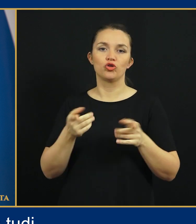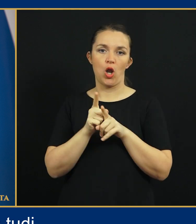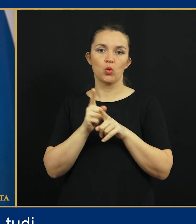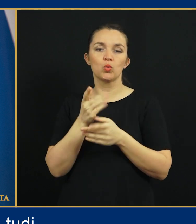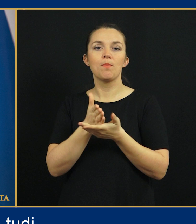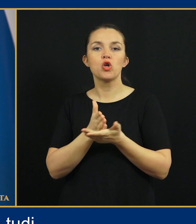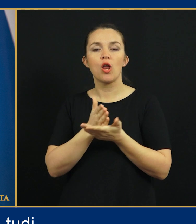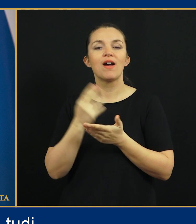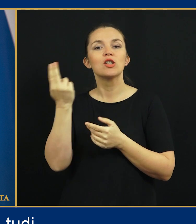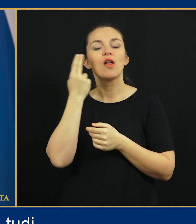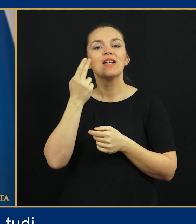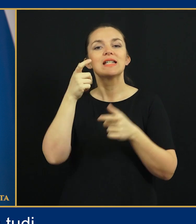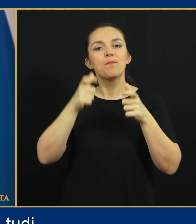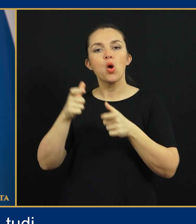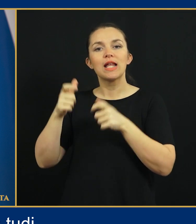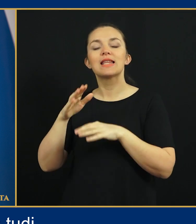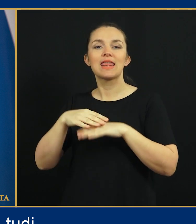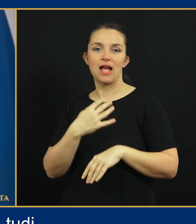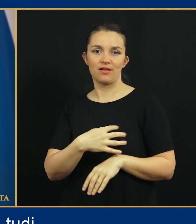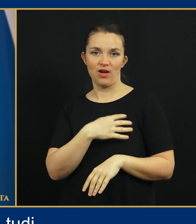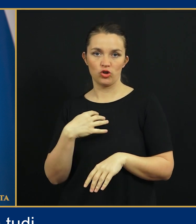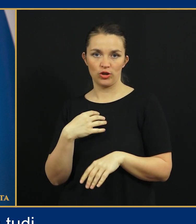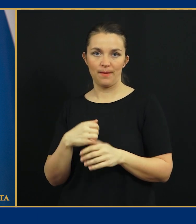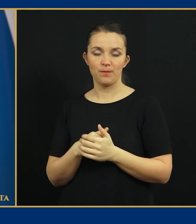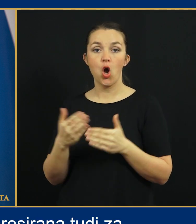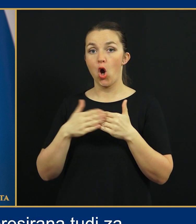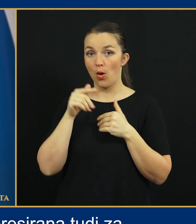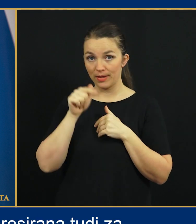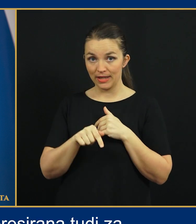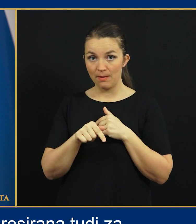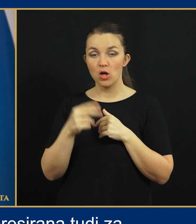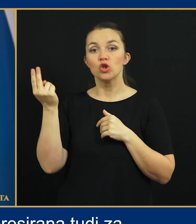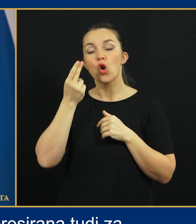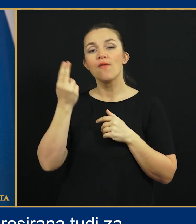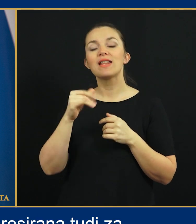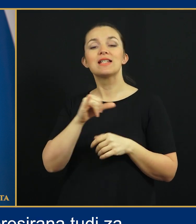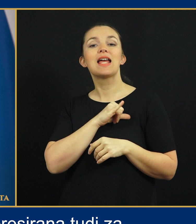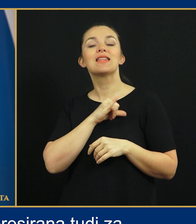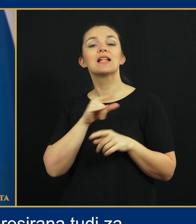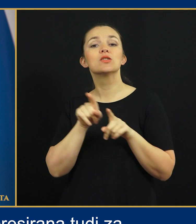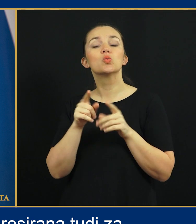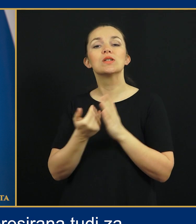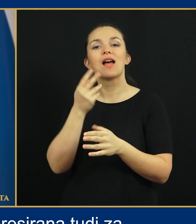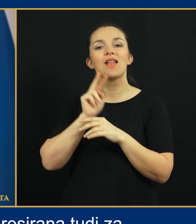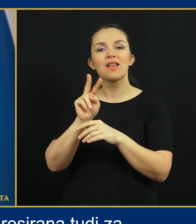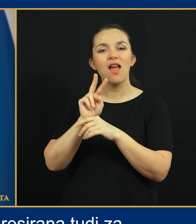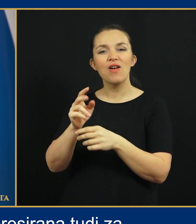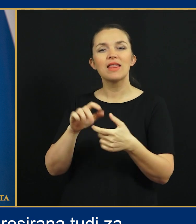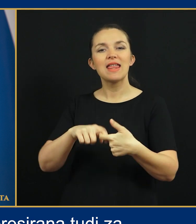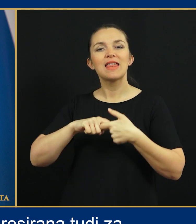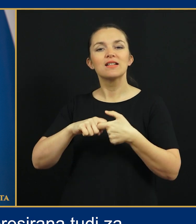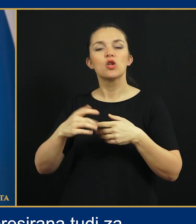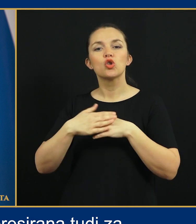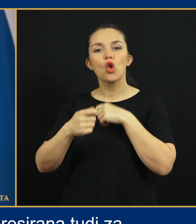tudi poslovanje slovenskih podjetij na Hrvaškem. Ob tem pa je Slovenija zainteresirana tudi za nadaljevanje